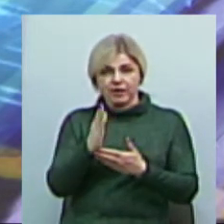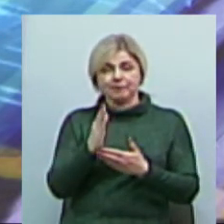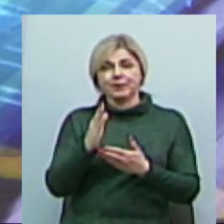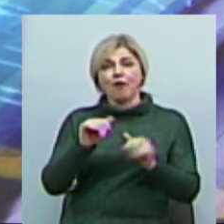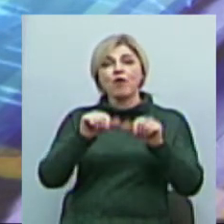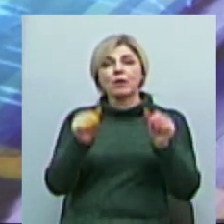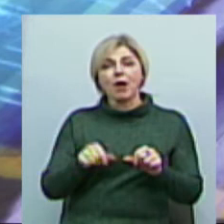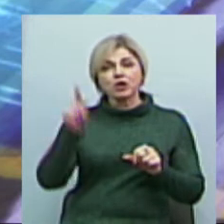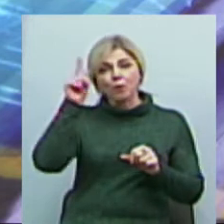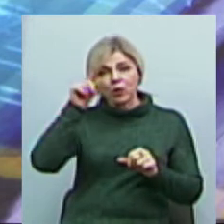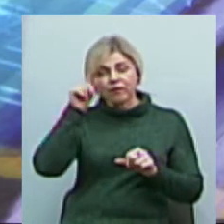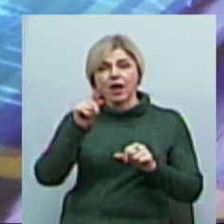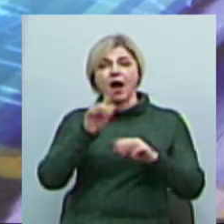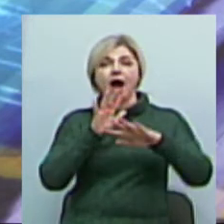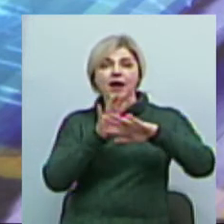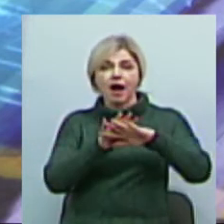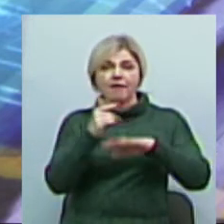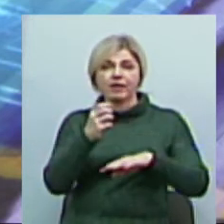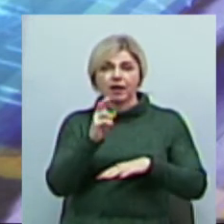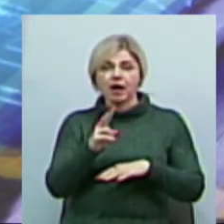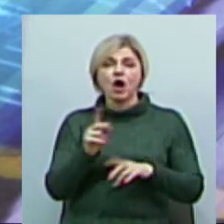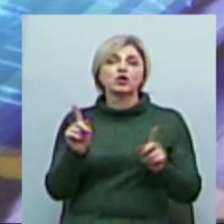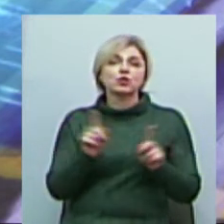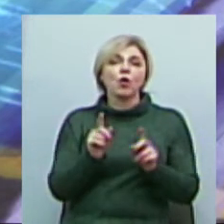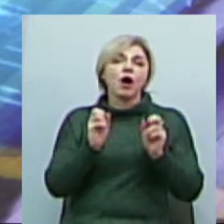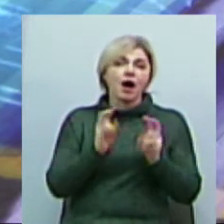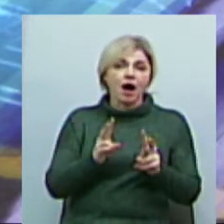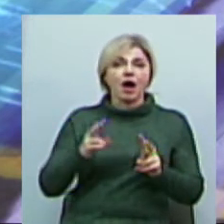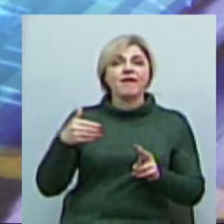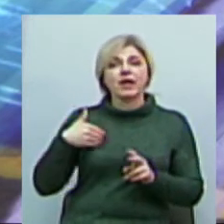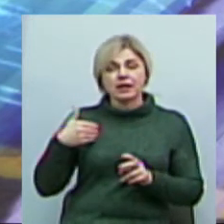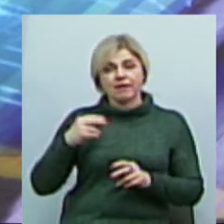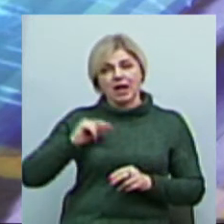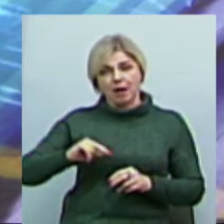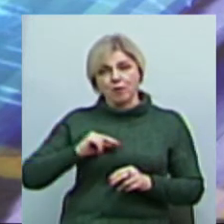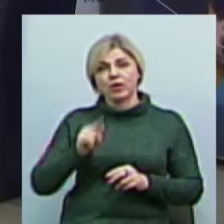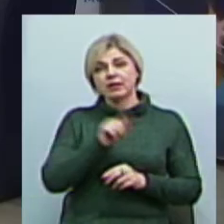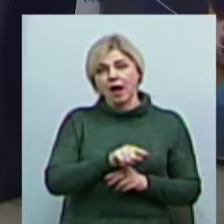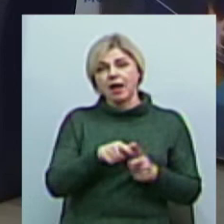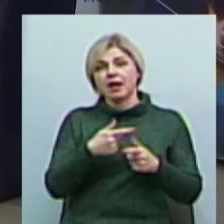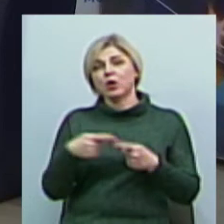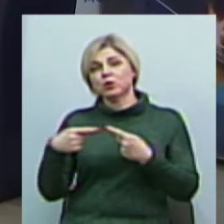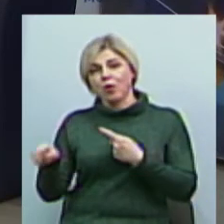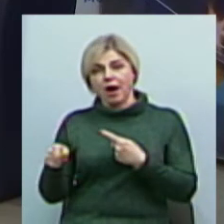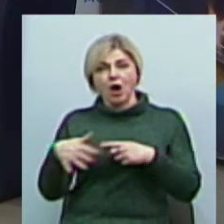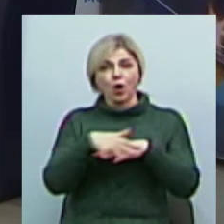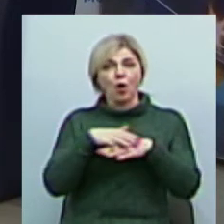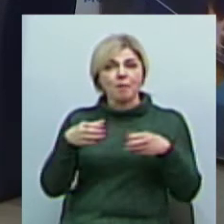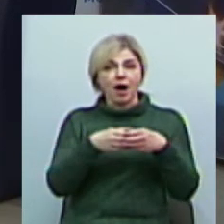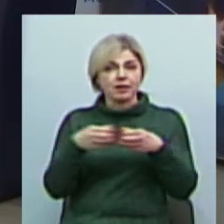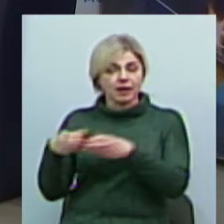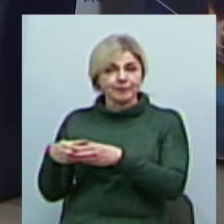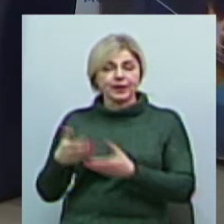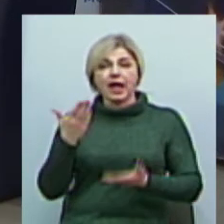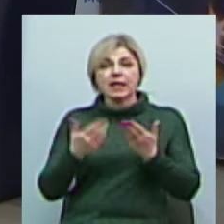мультфильмов, диаграмм, графиков, что почем и насколько эффективно работает та или другая громада. Если мы заходим, допустим, на сайт